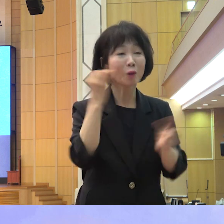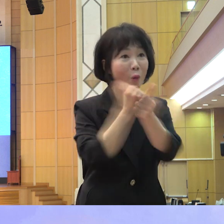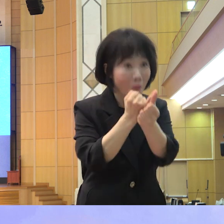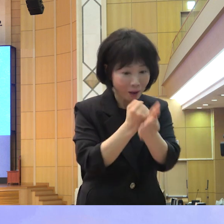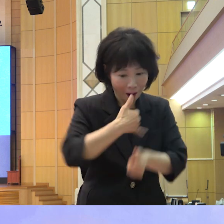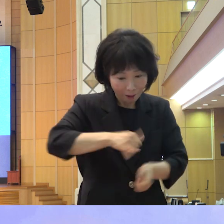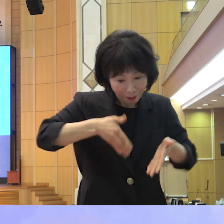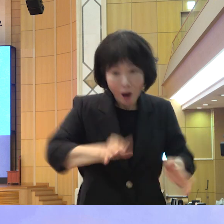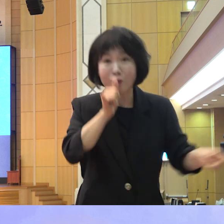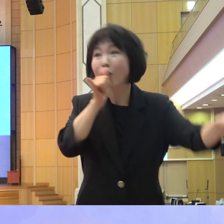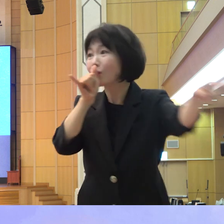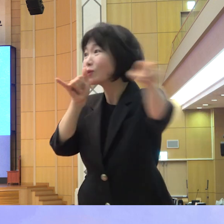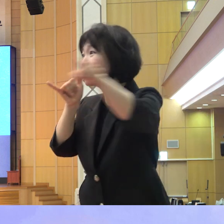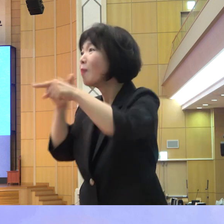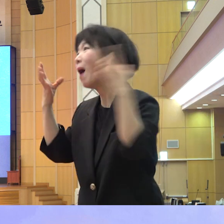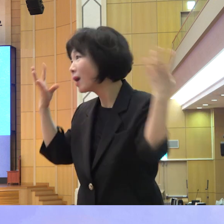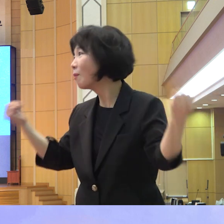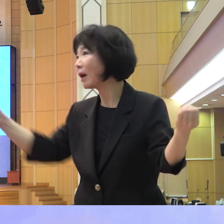뭐 했는데